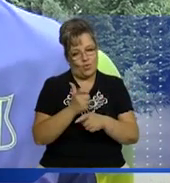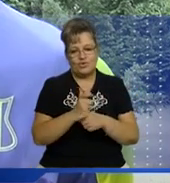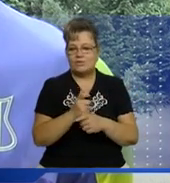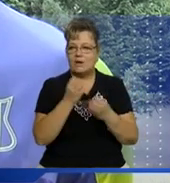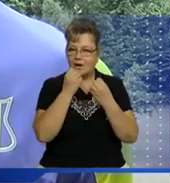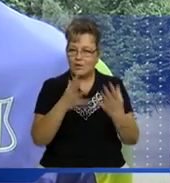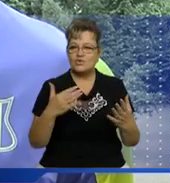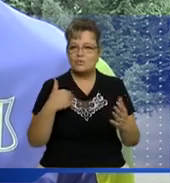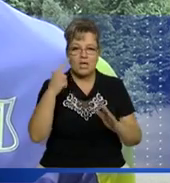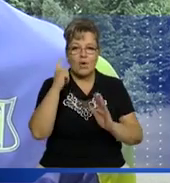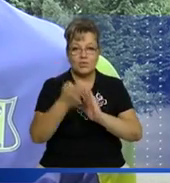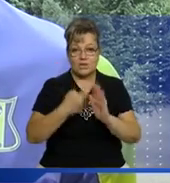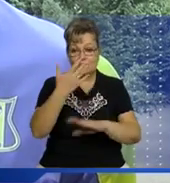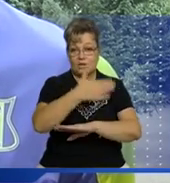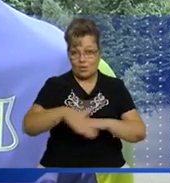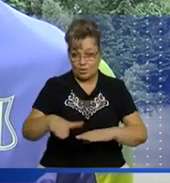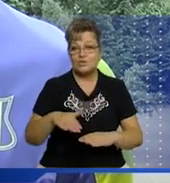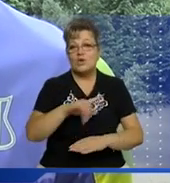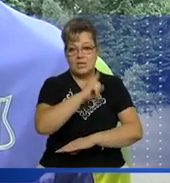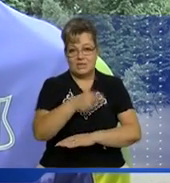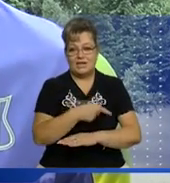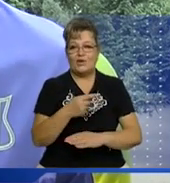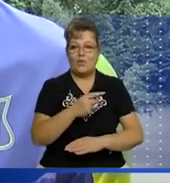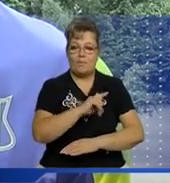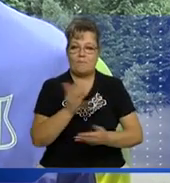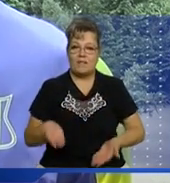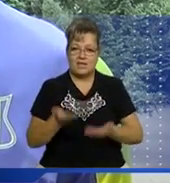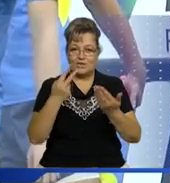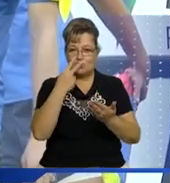хорошая. Меня узнают на улицах и выражают сильную поддержку.